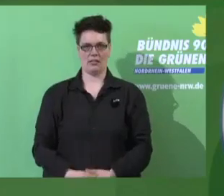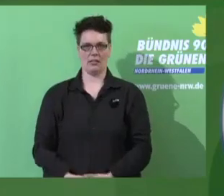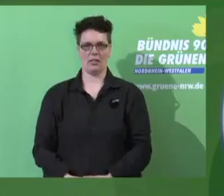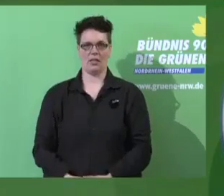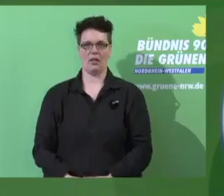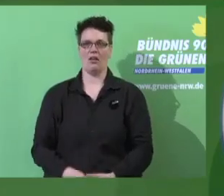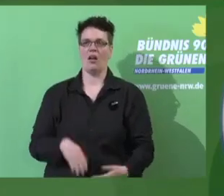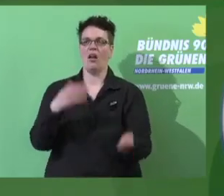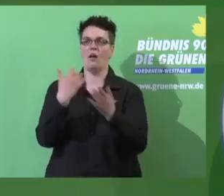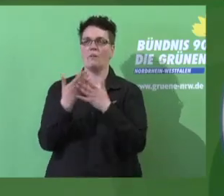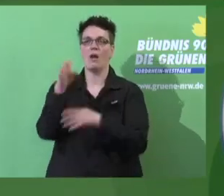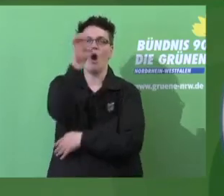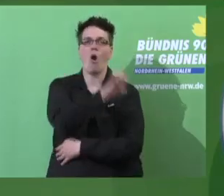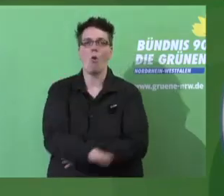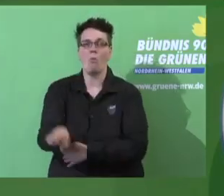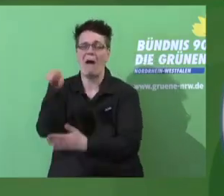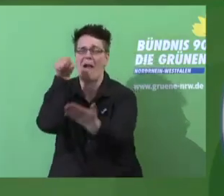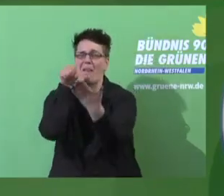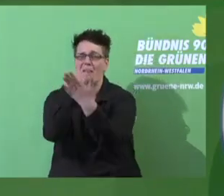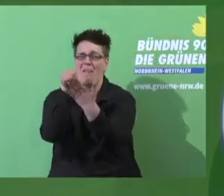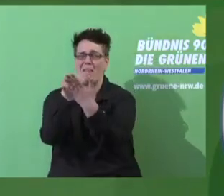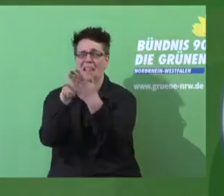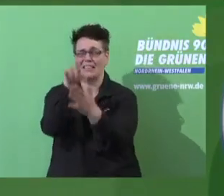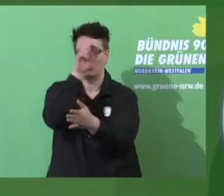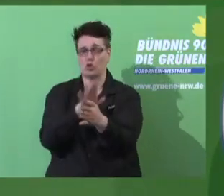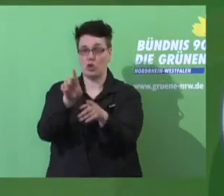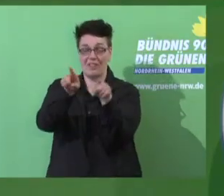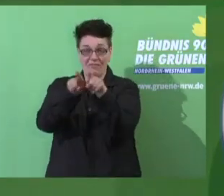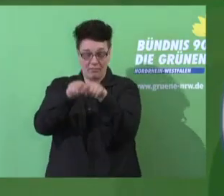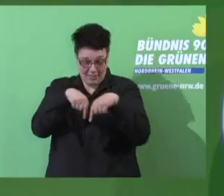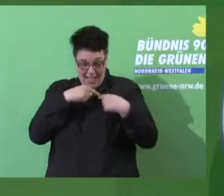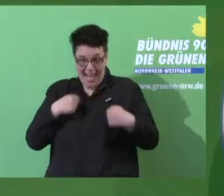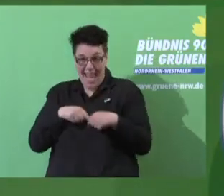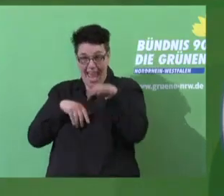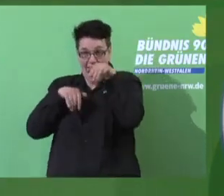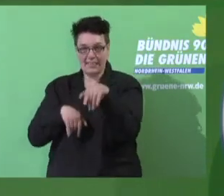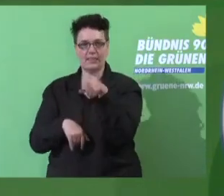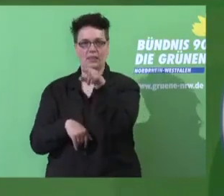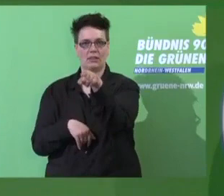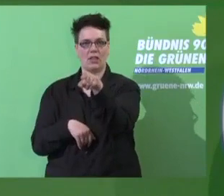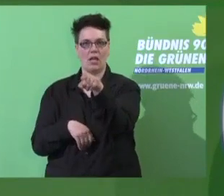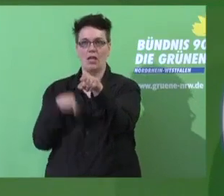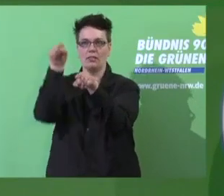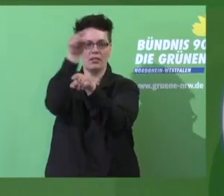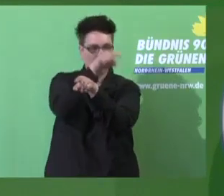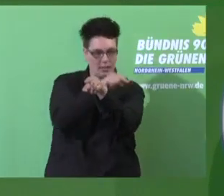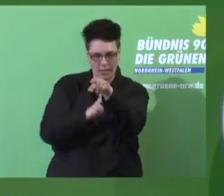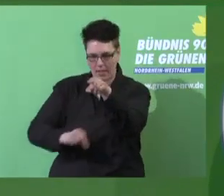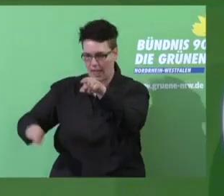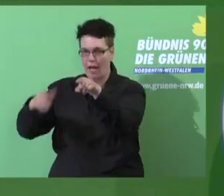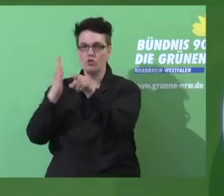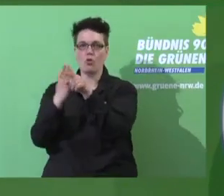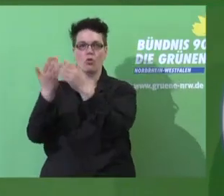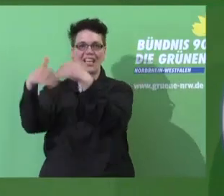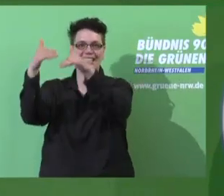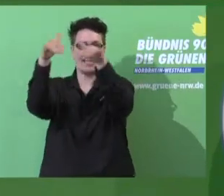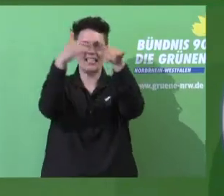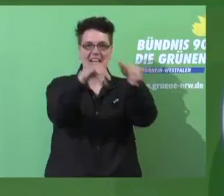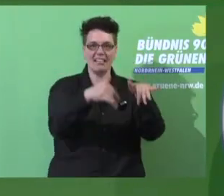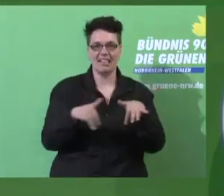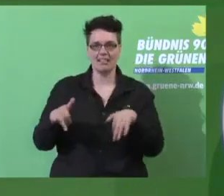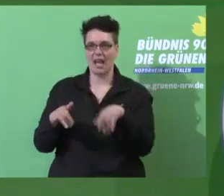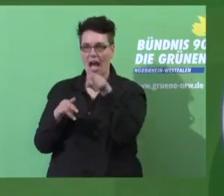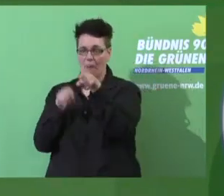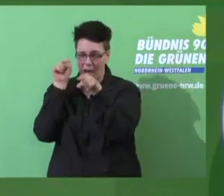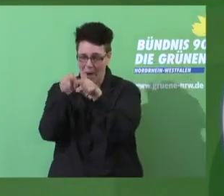Deutschland im Herzen von Europa das letzte Land dieses Planeten ist, wo man so schnell rasen kann, wie man will, egal